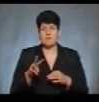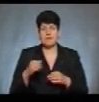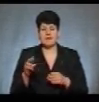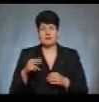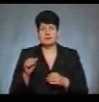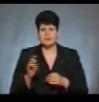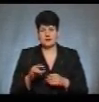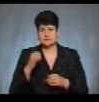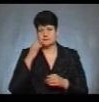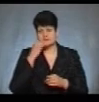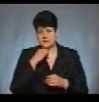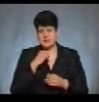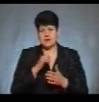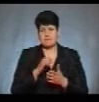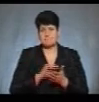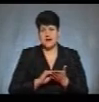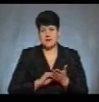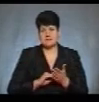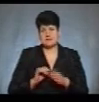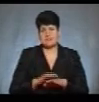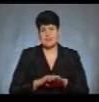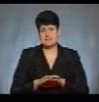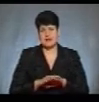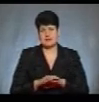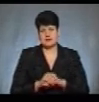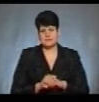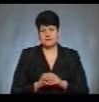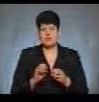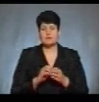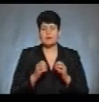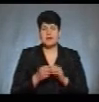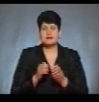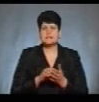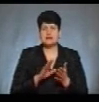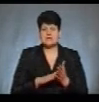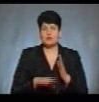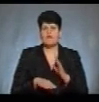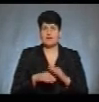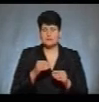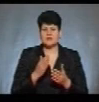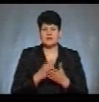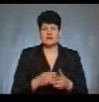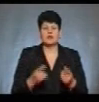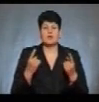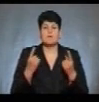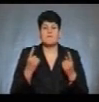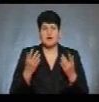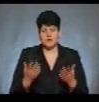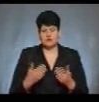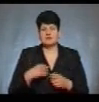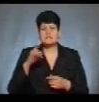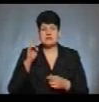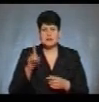Іванечка, застарілий перепис населення. Проблема з реєстром виборців, вона є глобальною. Ви знаєте, що в нас